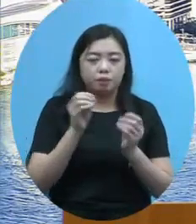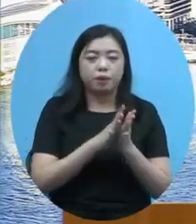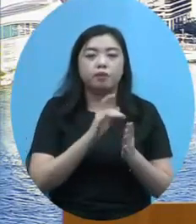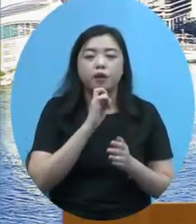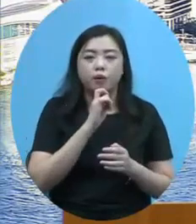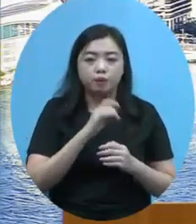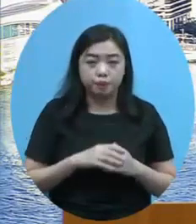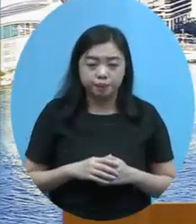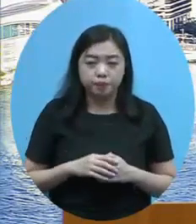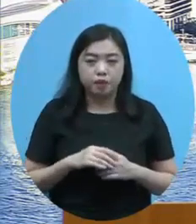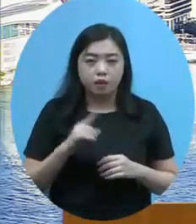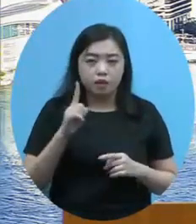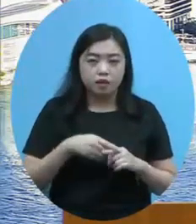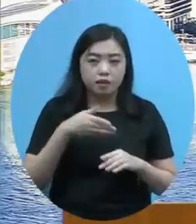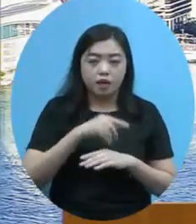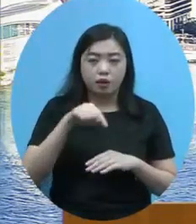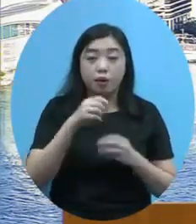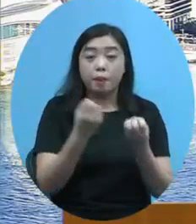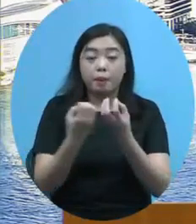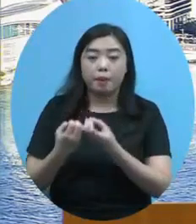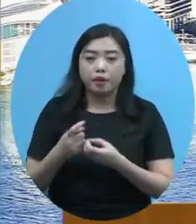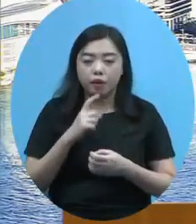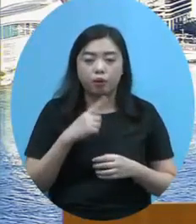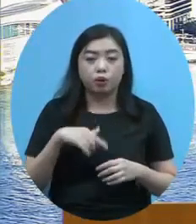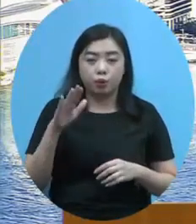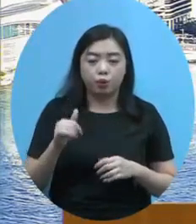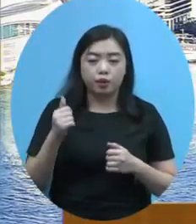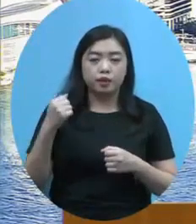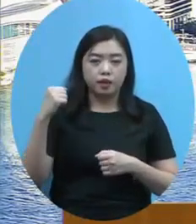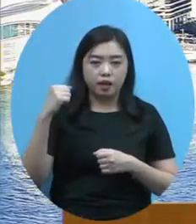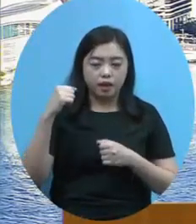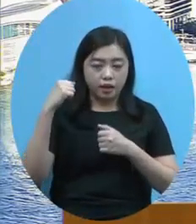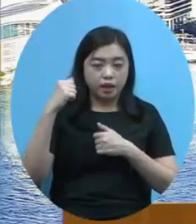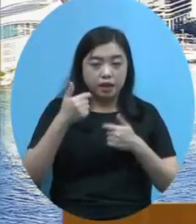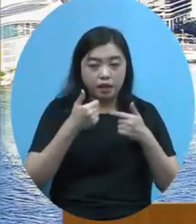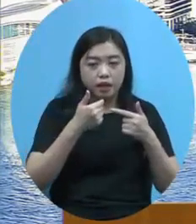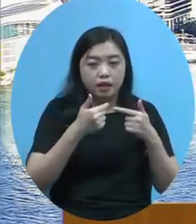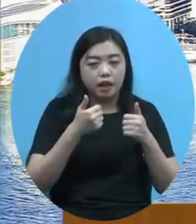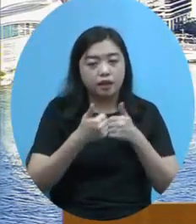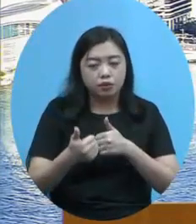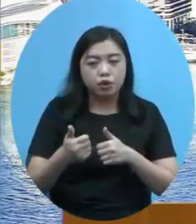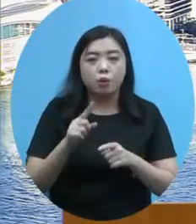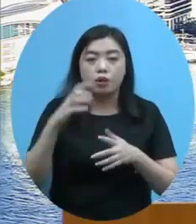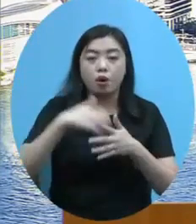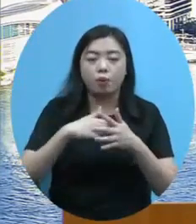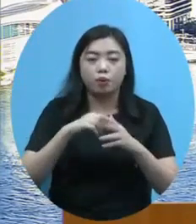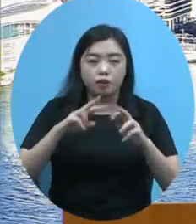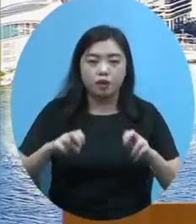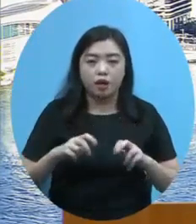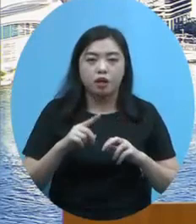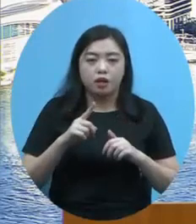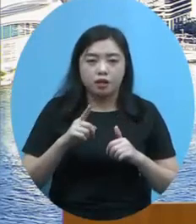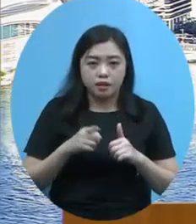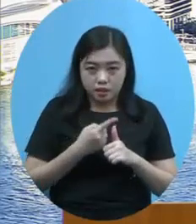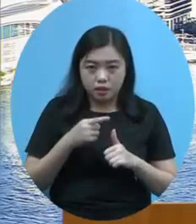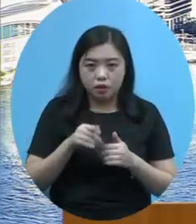當其實有喺社區出現呢啲個案咧，我哋都會做翻跟進同埋流行病學調查嘅。咁會安排首先